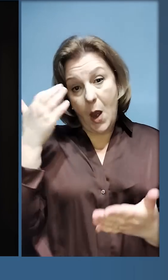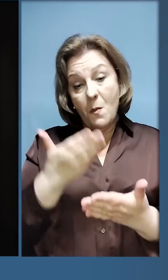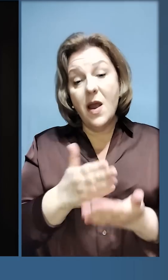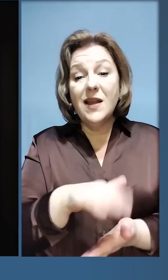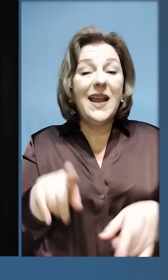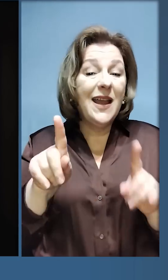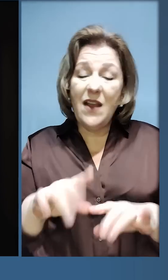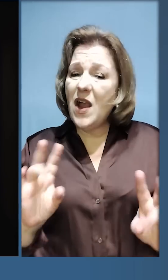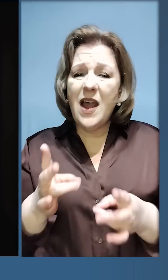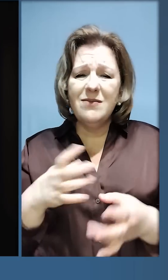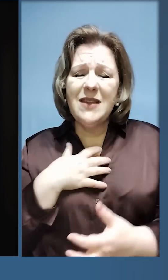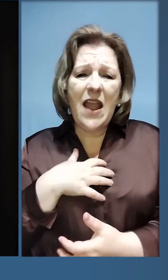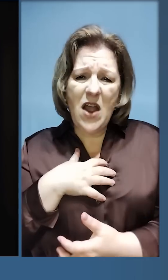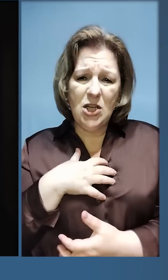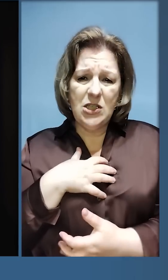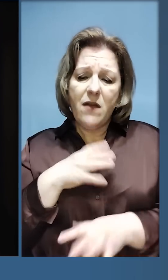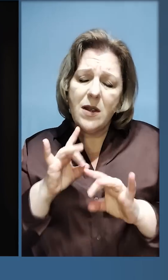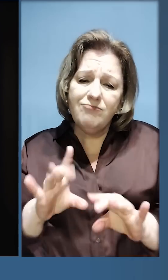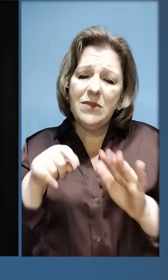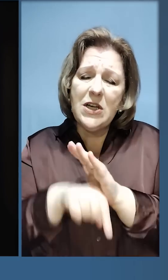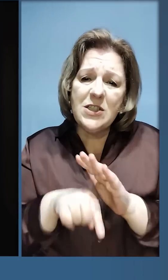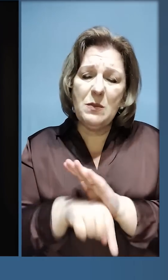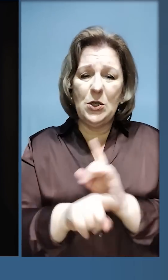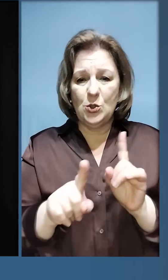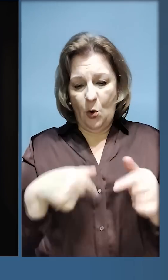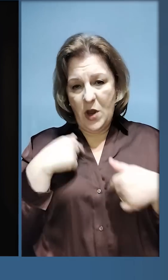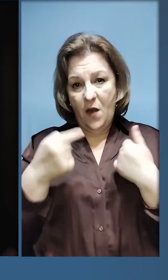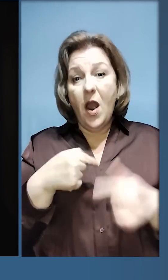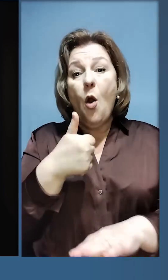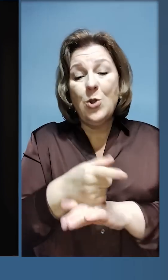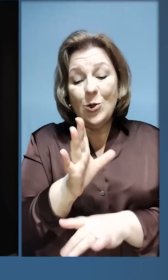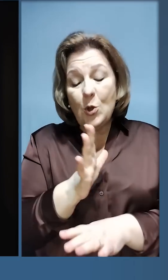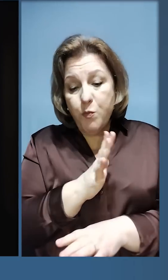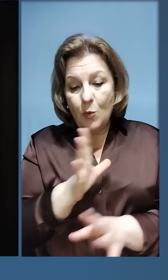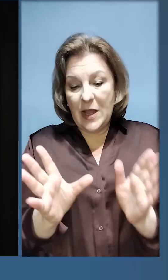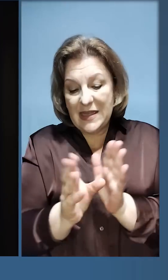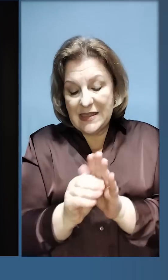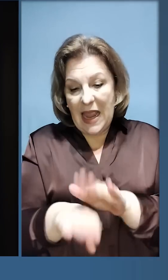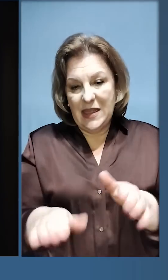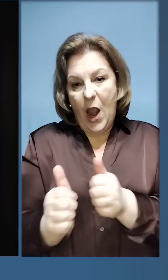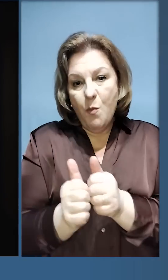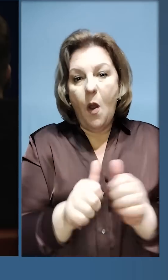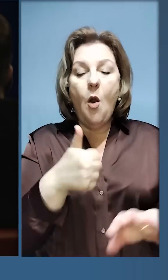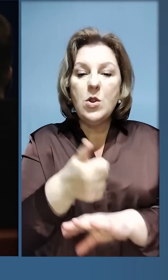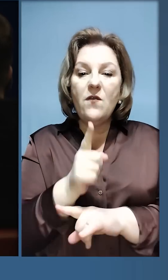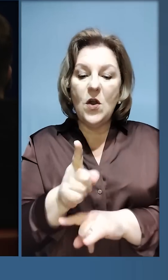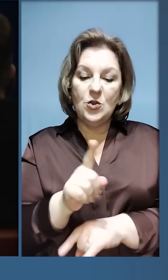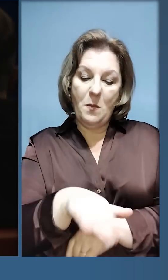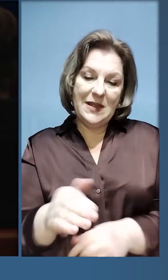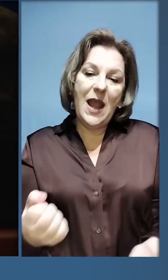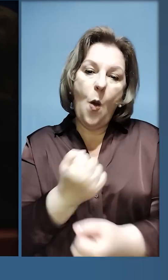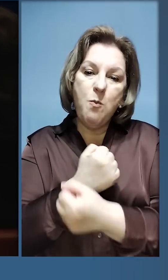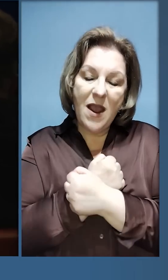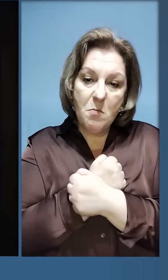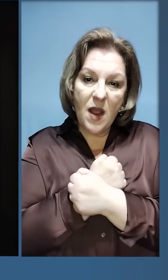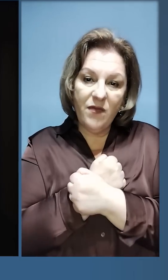мені здається, що їм навіть не важливий зміст, що я їм говорю. Головне, щоб я був з ними поруч. Головне, щоб я